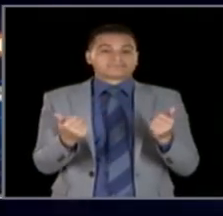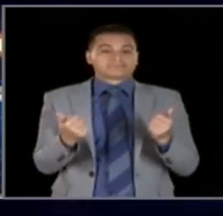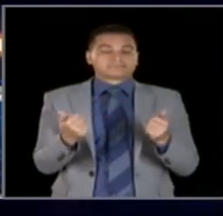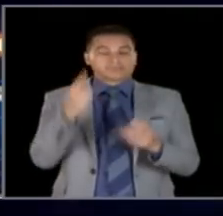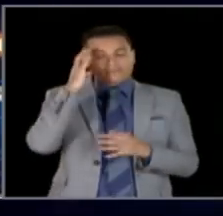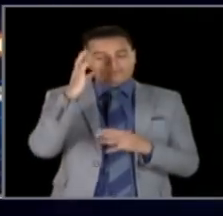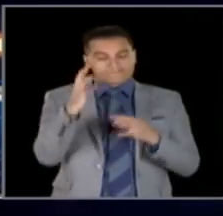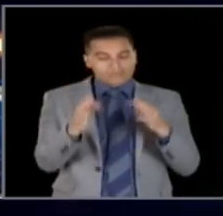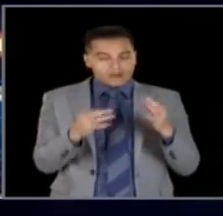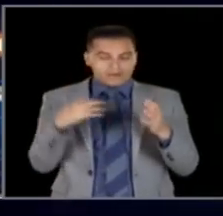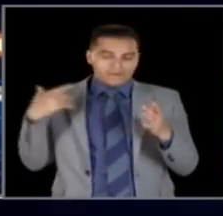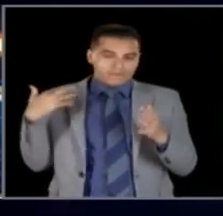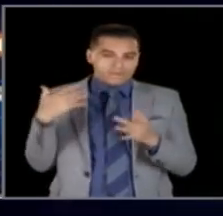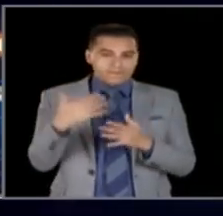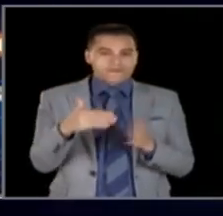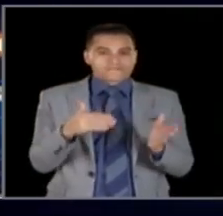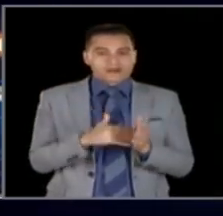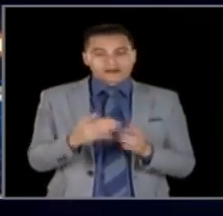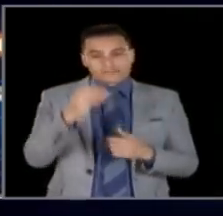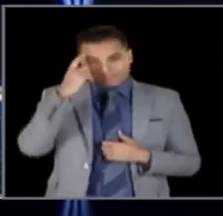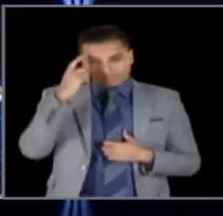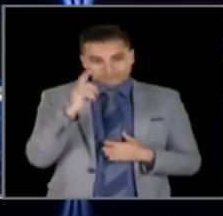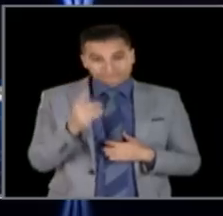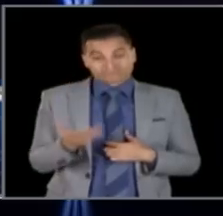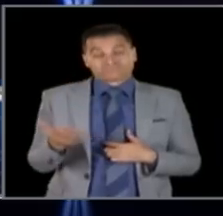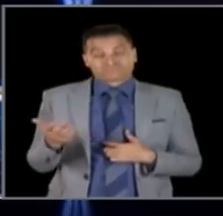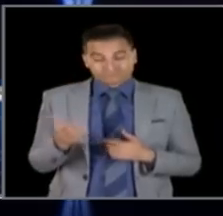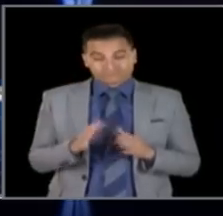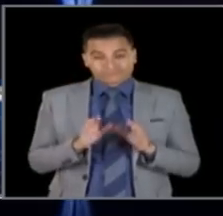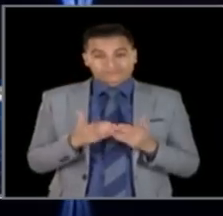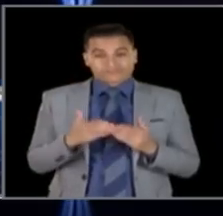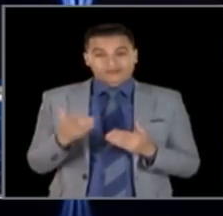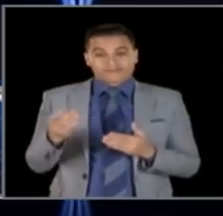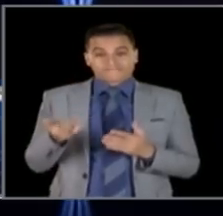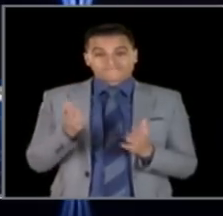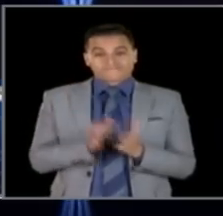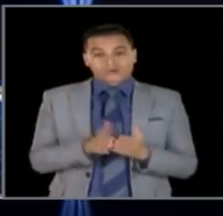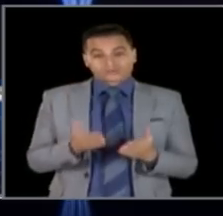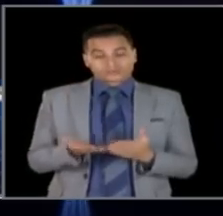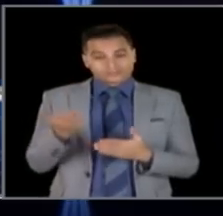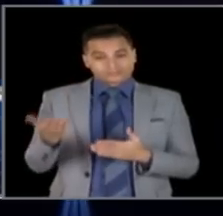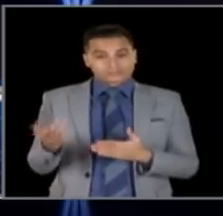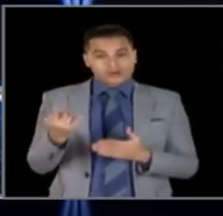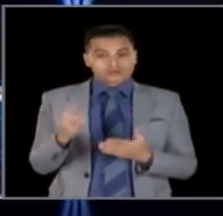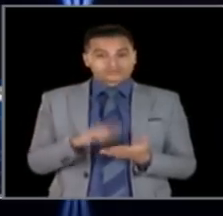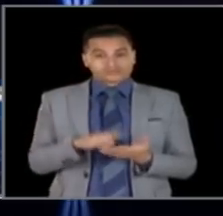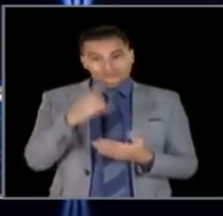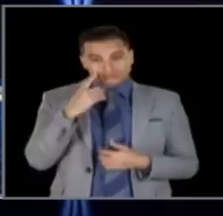قعدنا نفكر 20 ثانية وما عندناش إجابة. فريق فايترز، فرصة 10